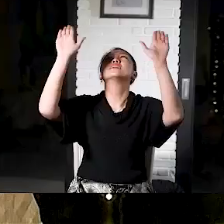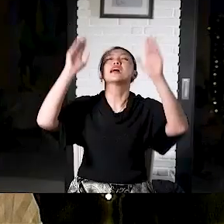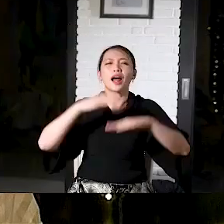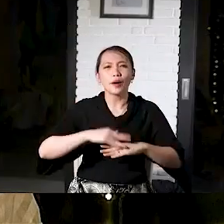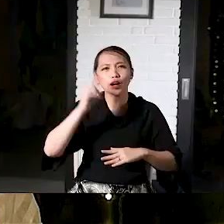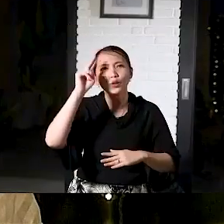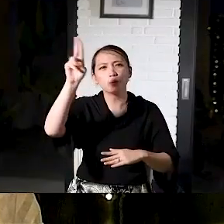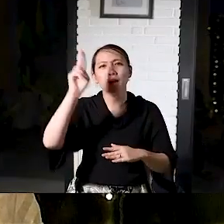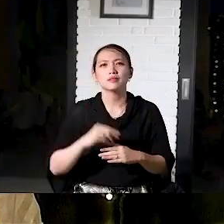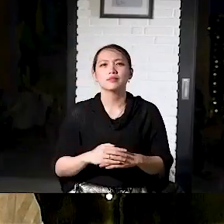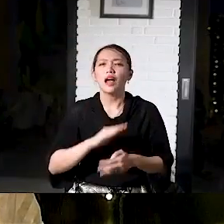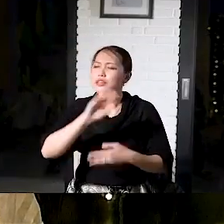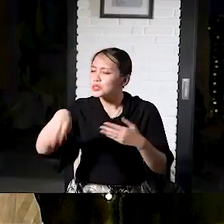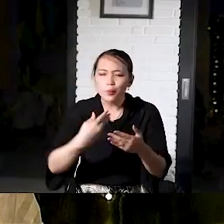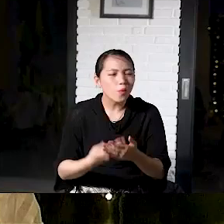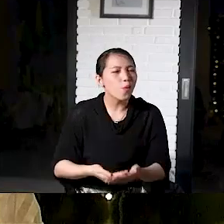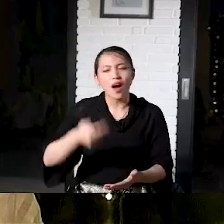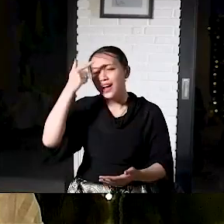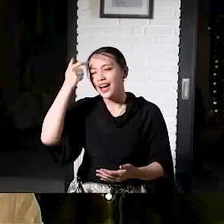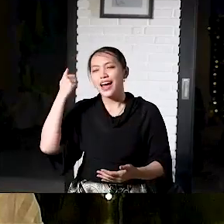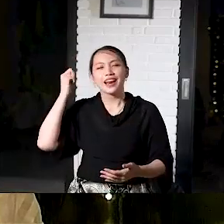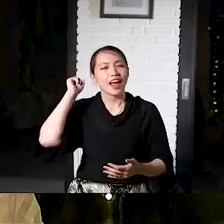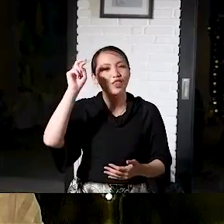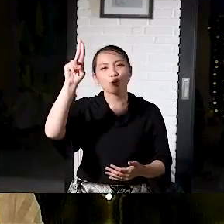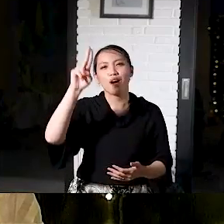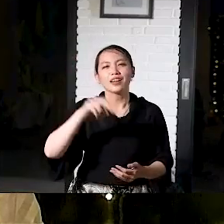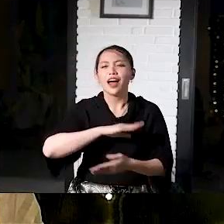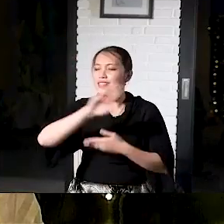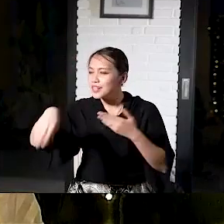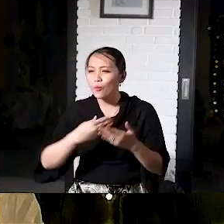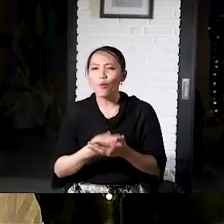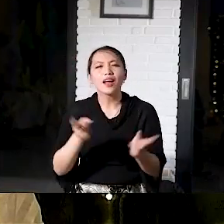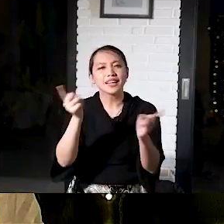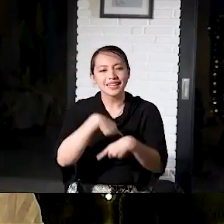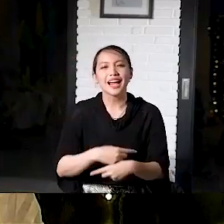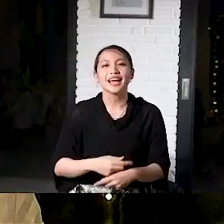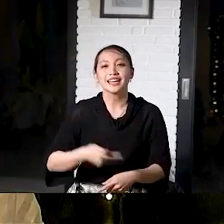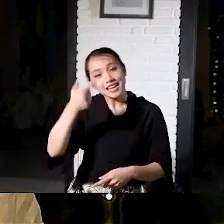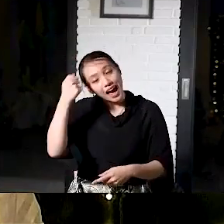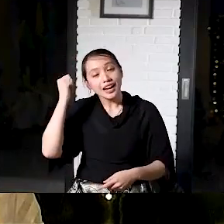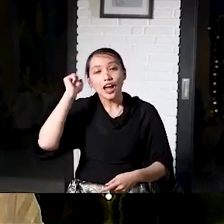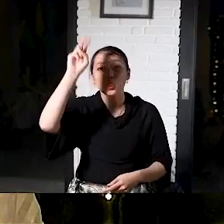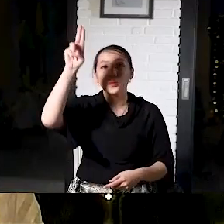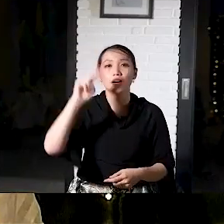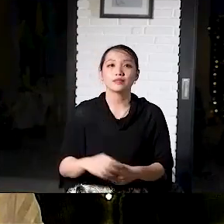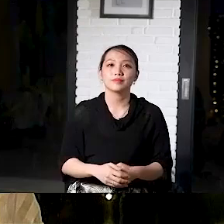ini? Semuanya karena Engkau. Itulah yang terjadi dalam setiap kehidupan kita. Worship Him.